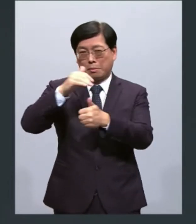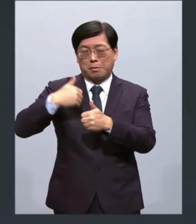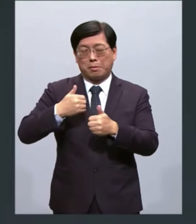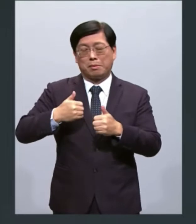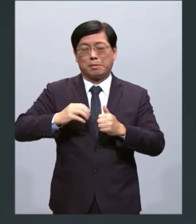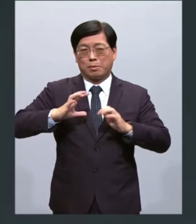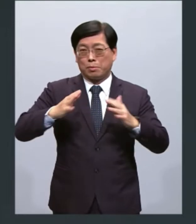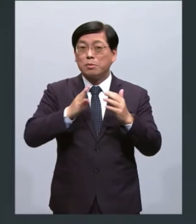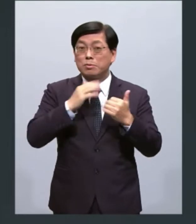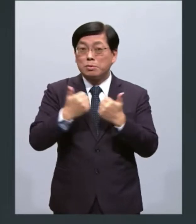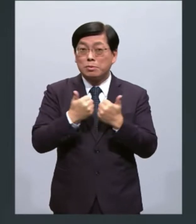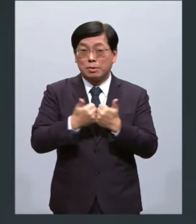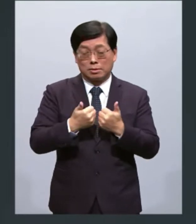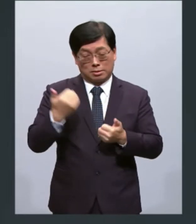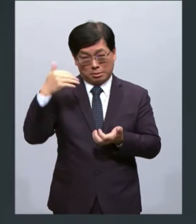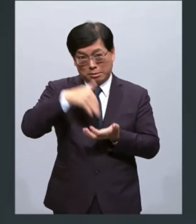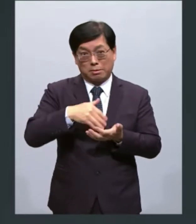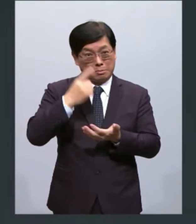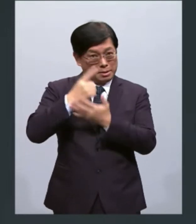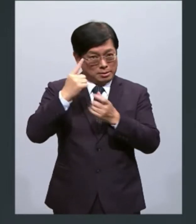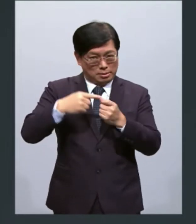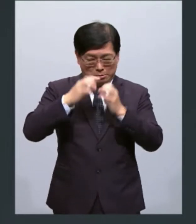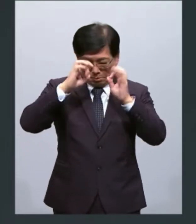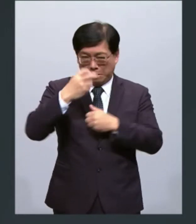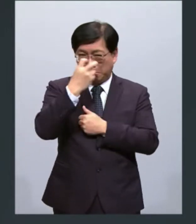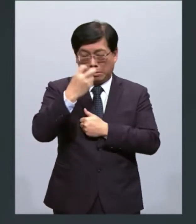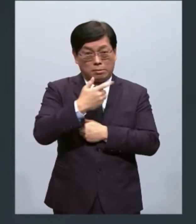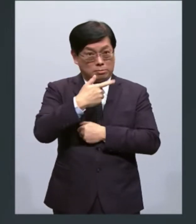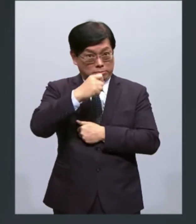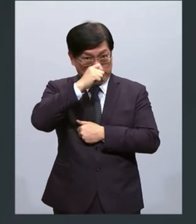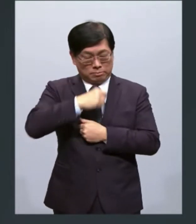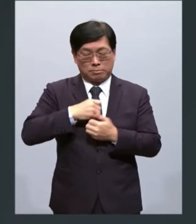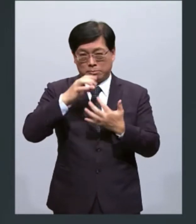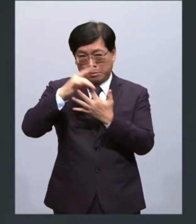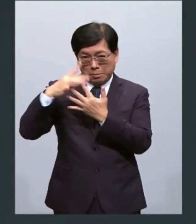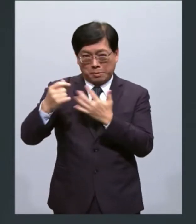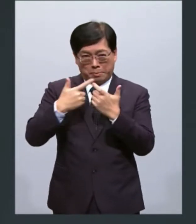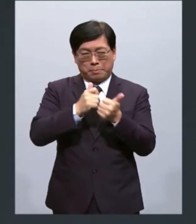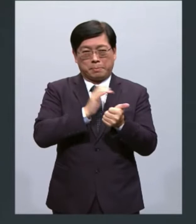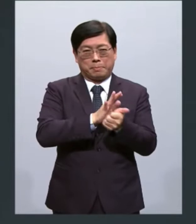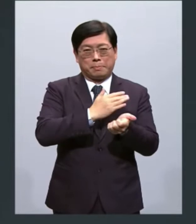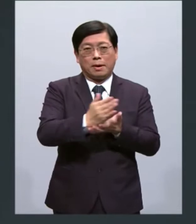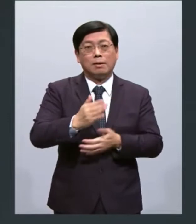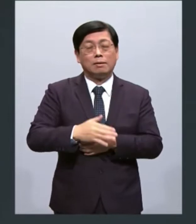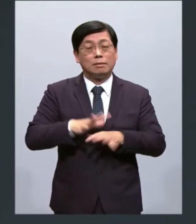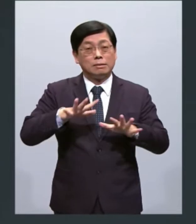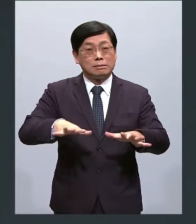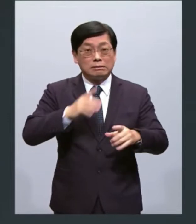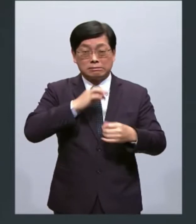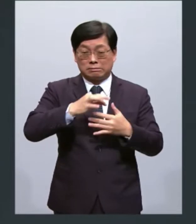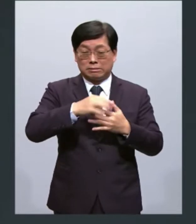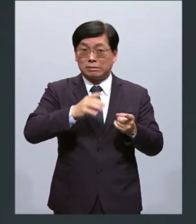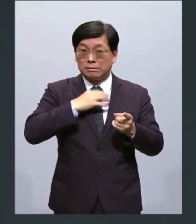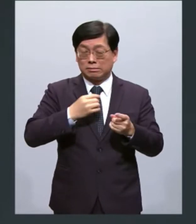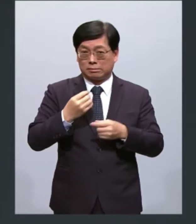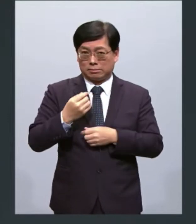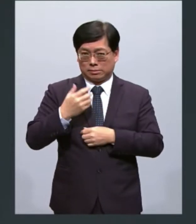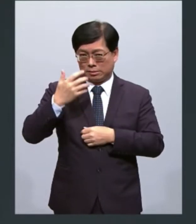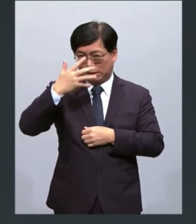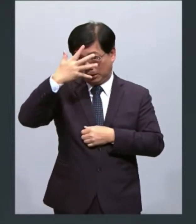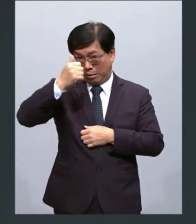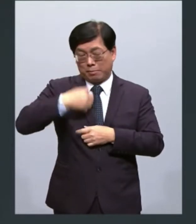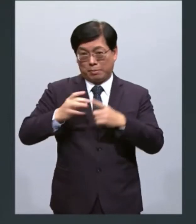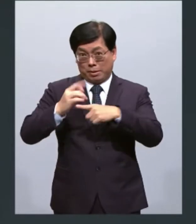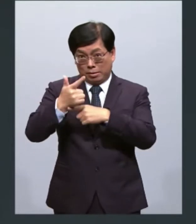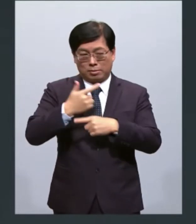我们还是要每年检讨来找出一个最好的解决方案。目前劳退是雇主提6%，